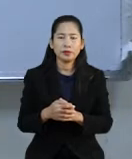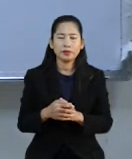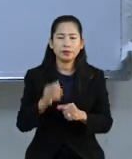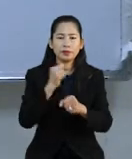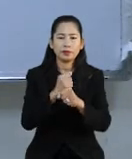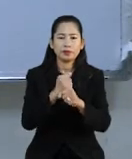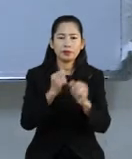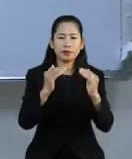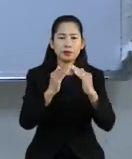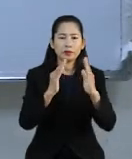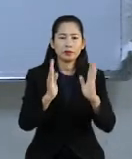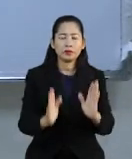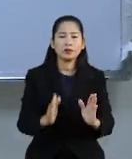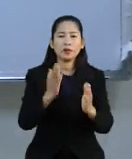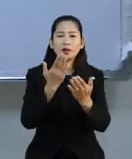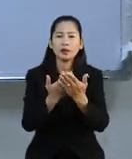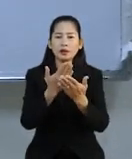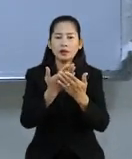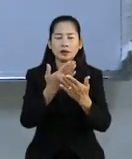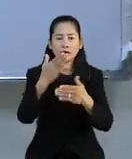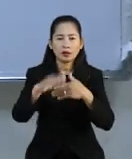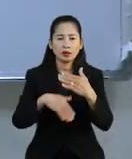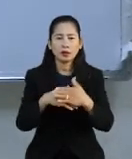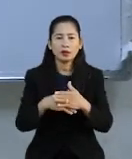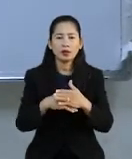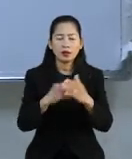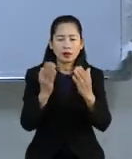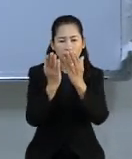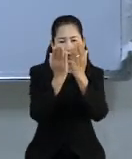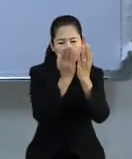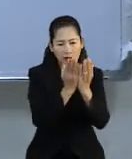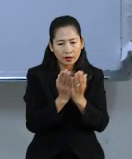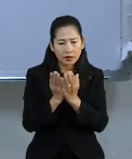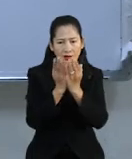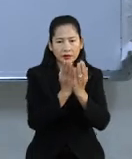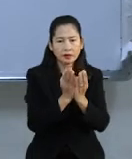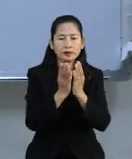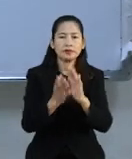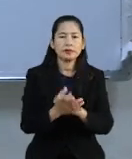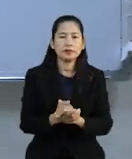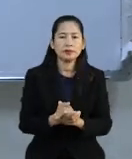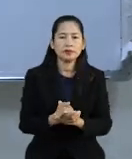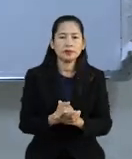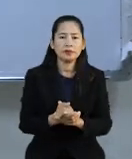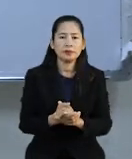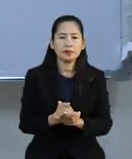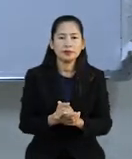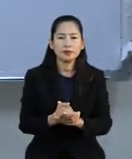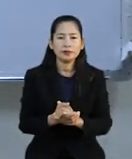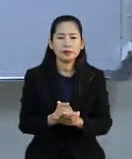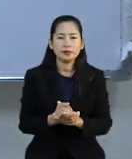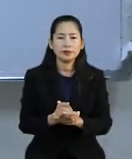cái cá té chà ở con trăng con ai ăn một nè kêu bán con